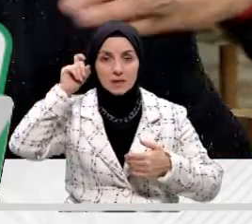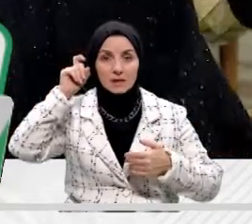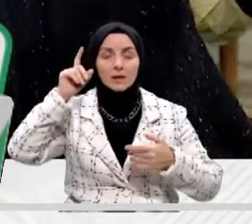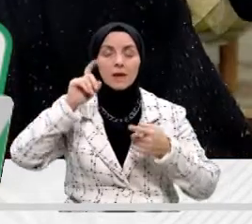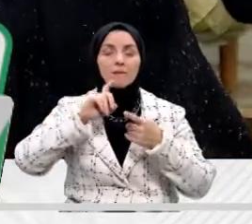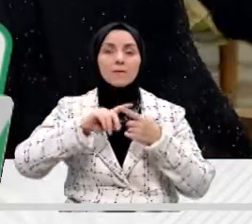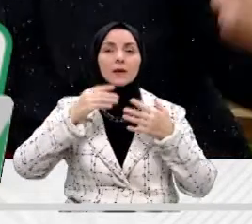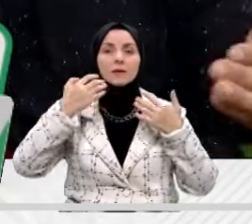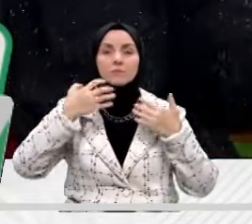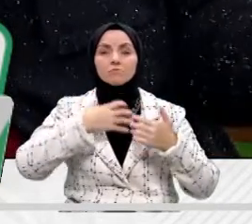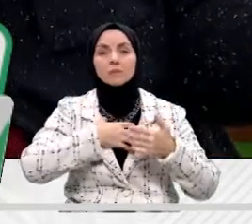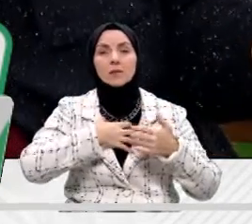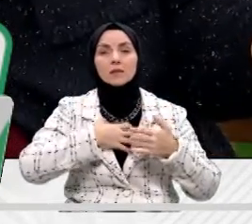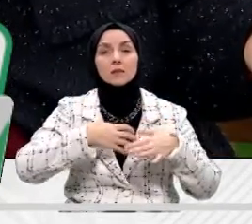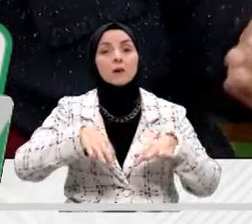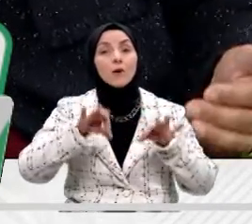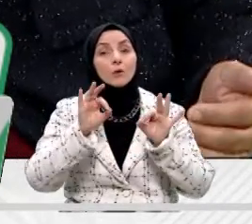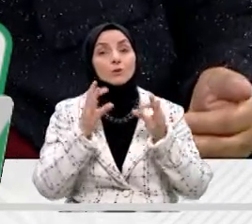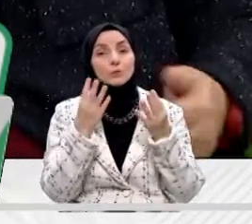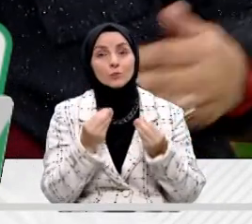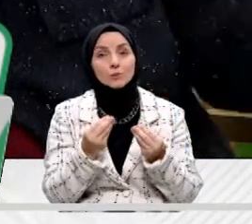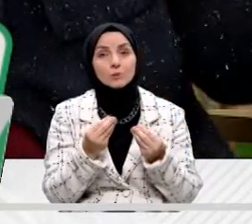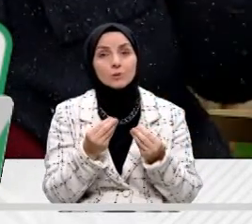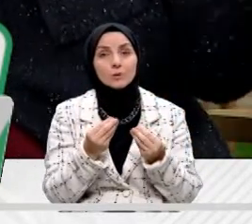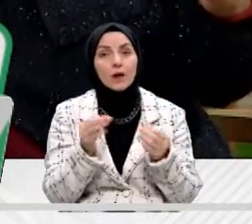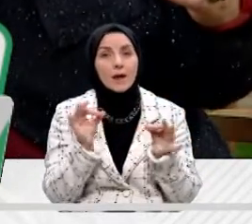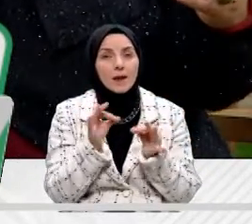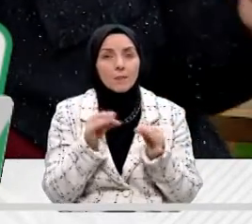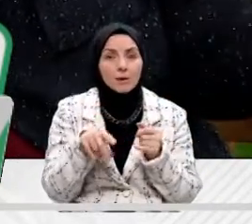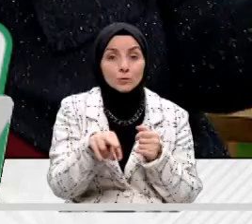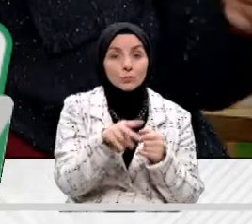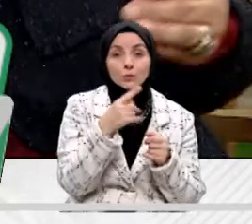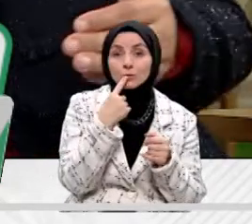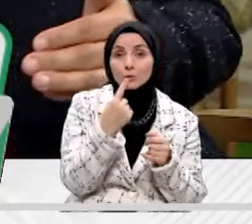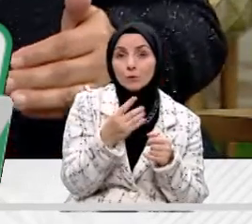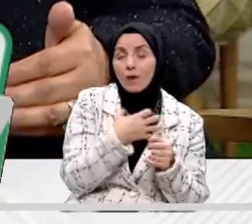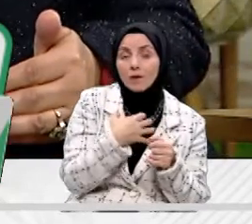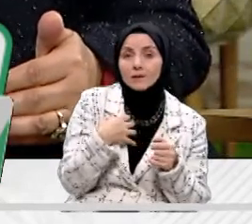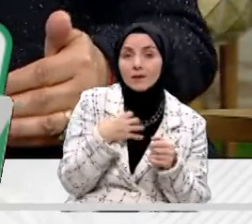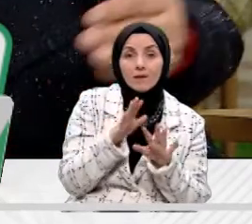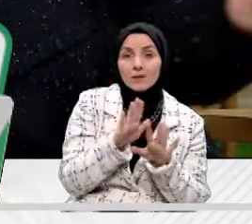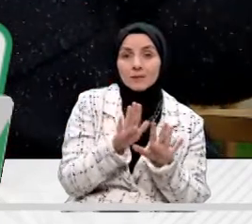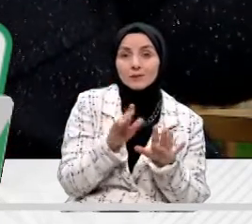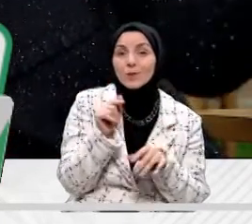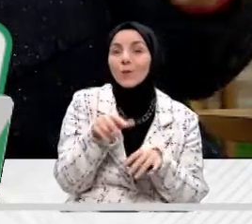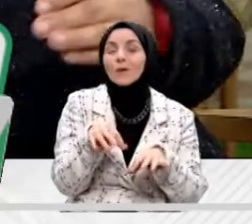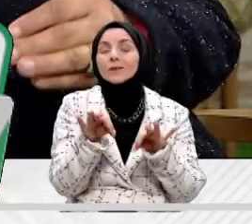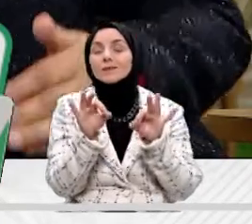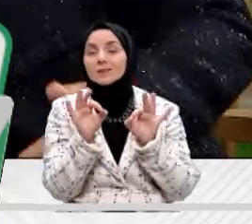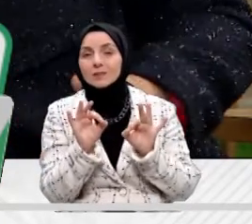Çocuk birden pat diye yürür anne der ki birdenbire yürüdü Hayır o hazırlanıyordu yani